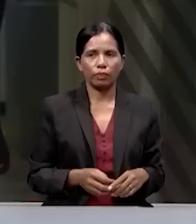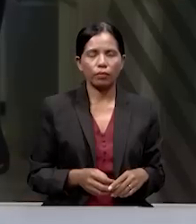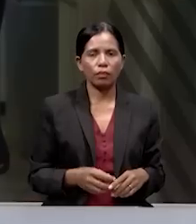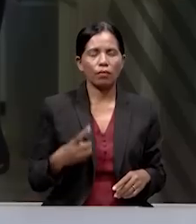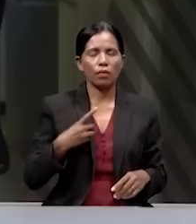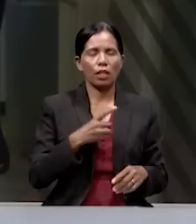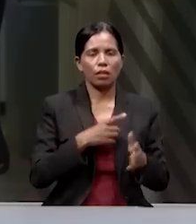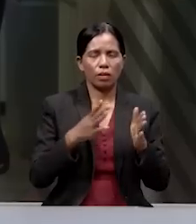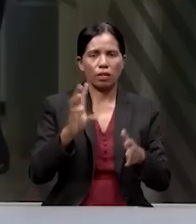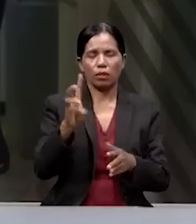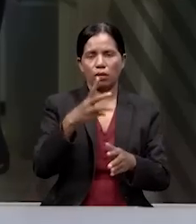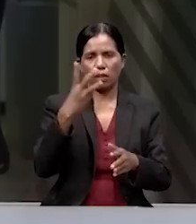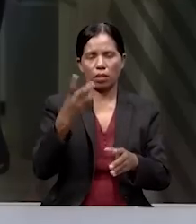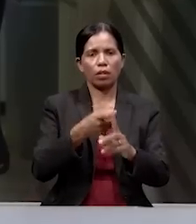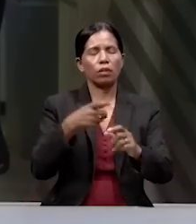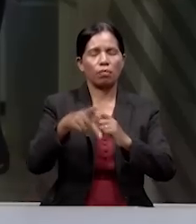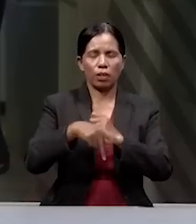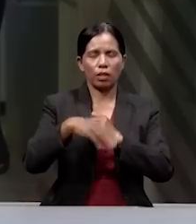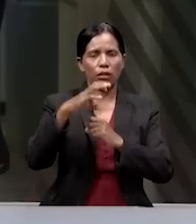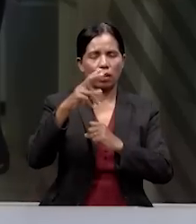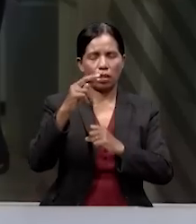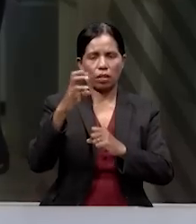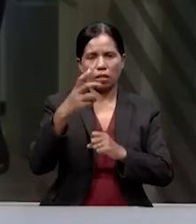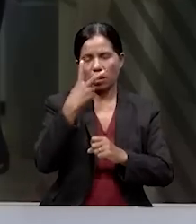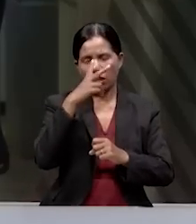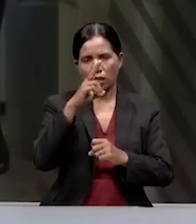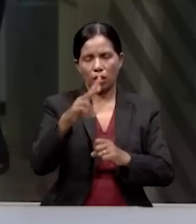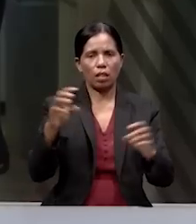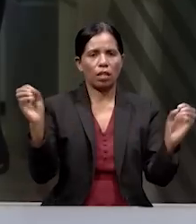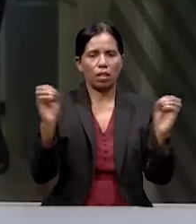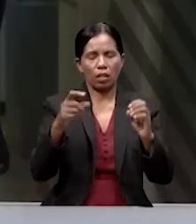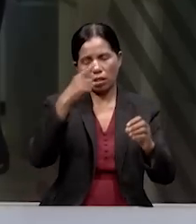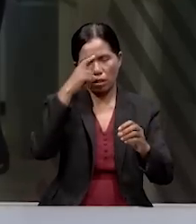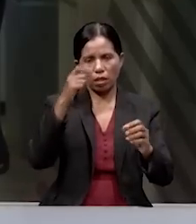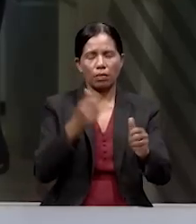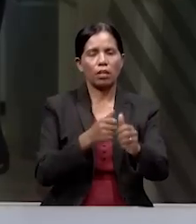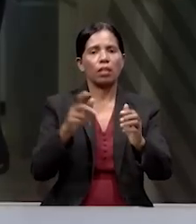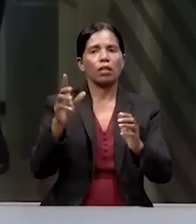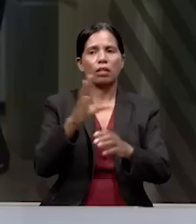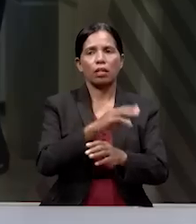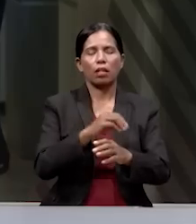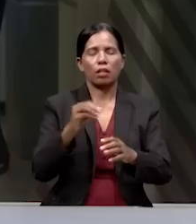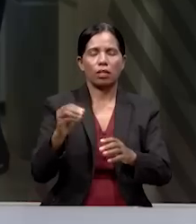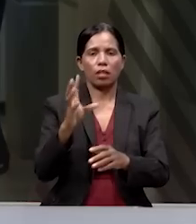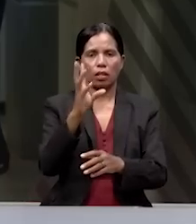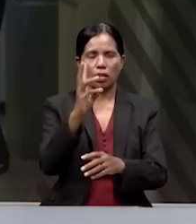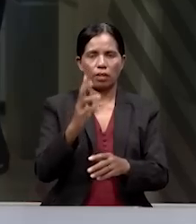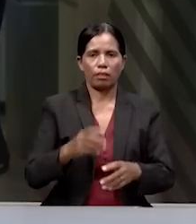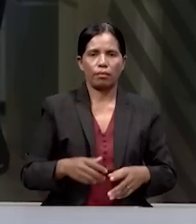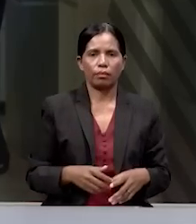Deputado Senur Resineng Husi Bangka de Senerte Amia Sadu lako mandatu tamba latuir plenaria dalaneng.